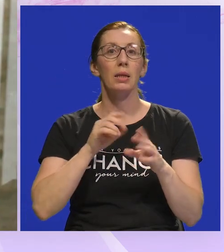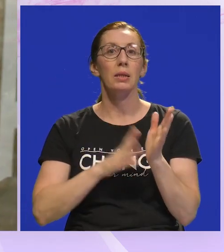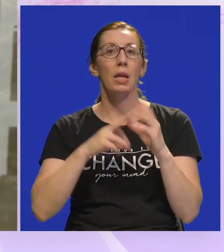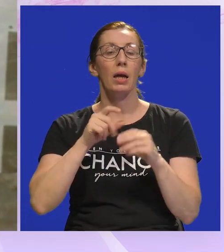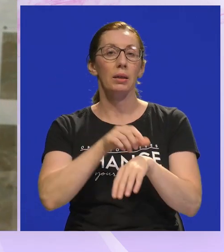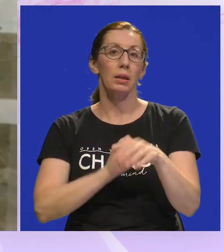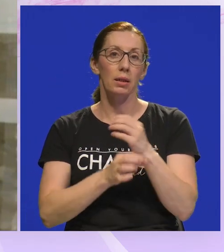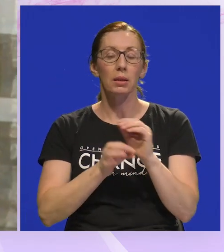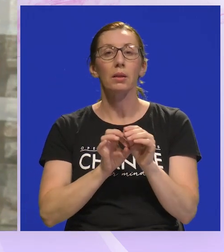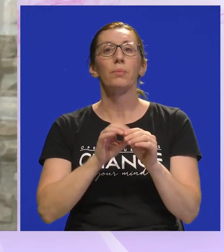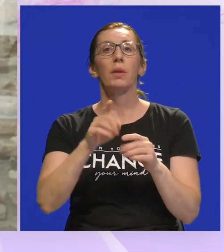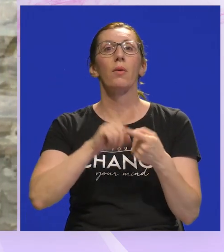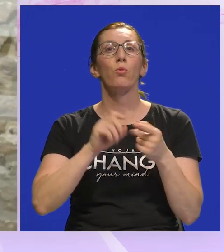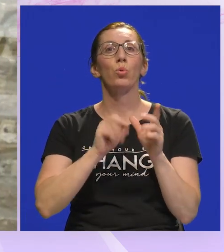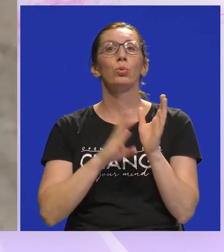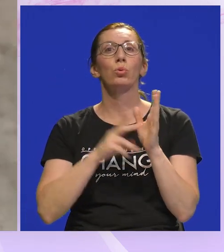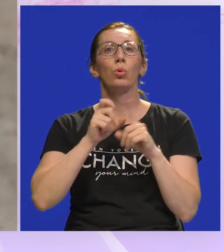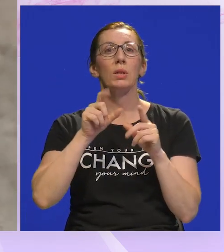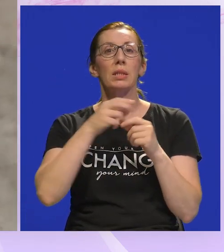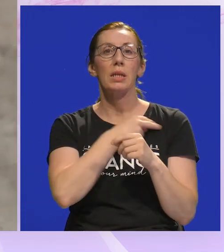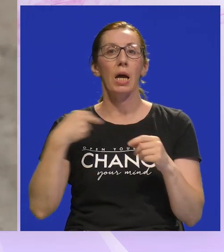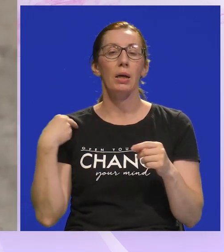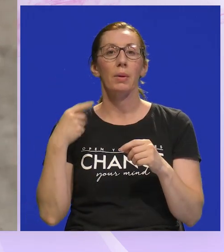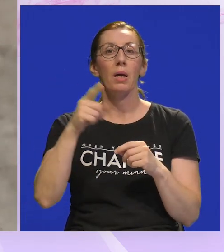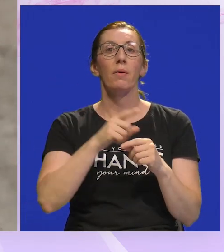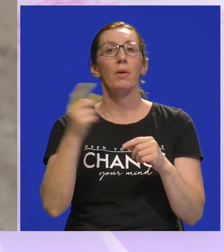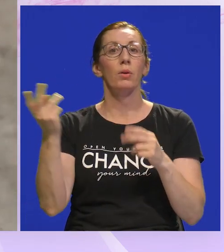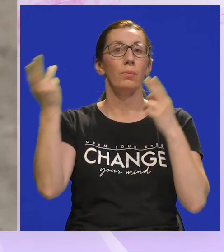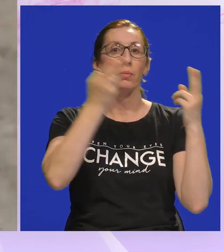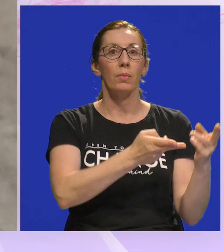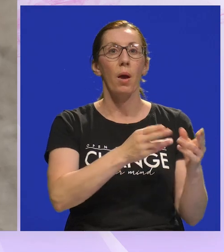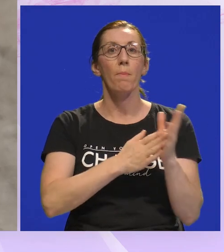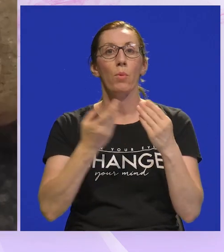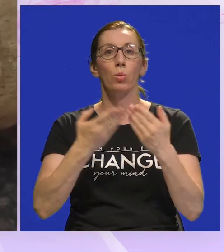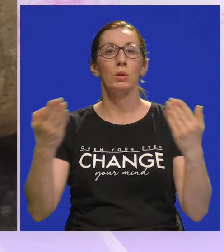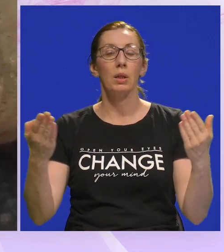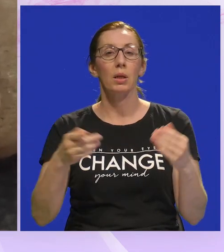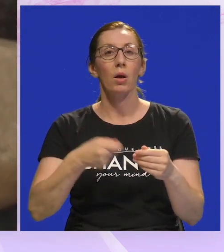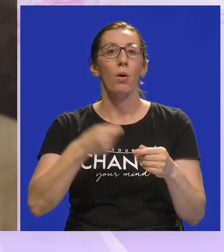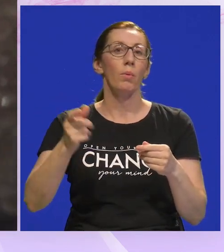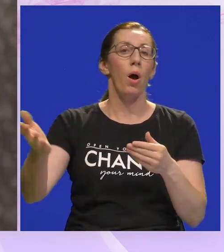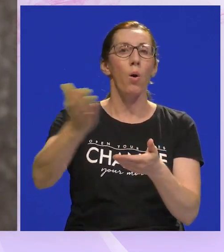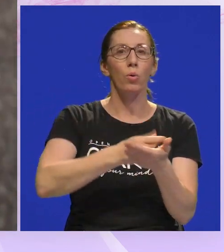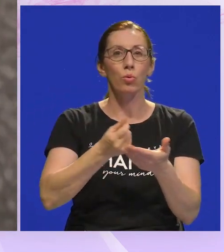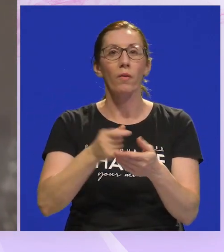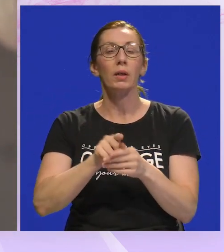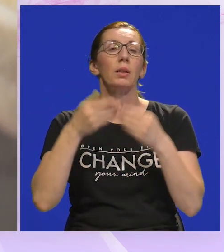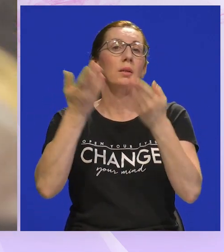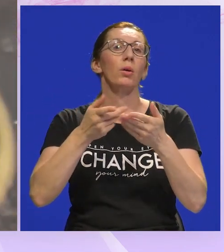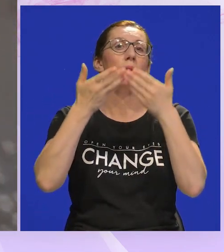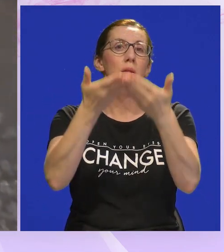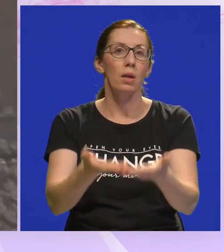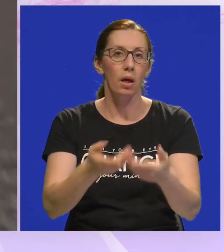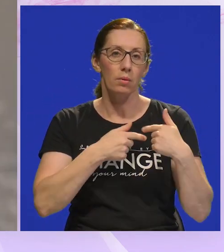iz fundusa Arheološkog muzeja u Zagrebu. Većina prstenja dospjela je u muzej otkupom ili kao dar